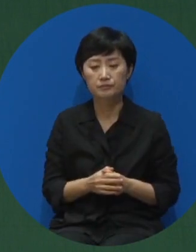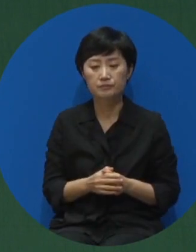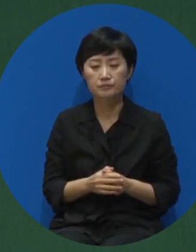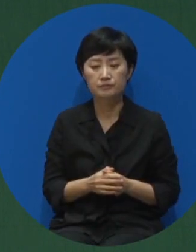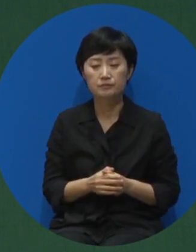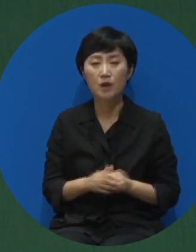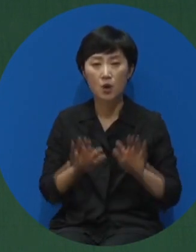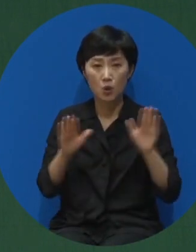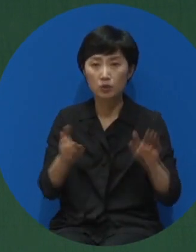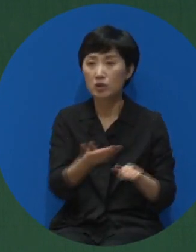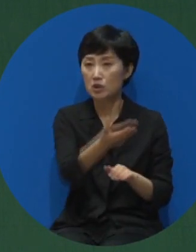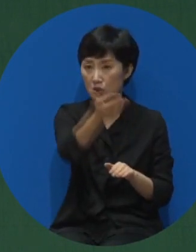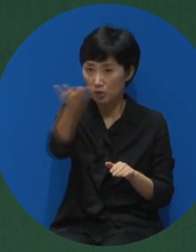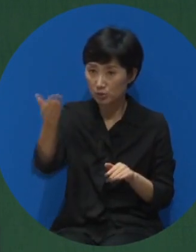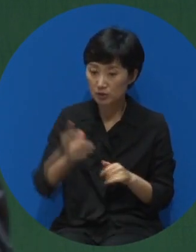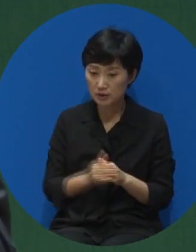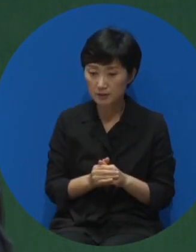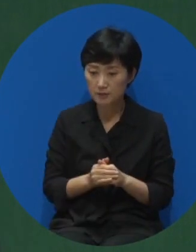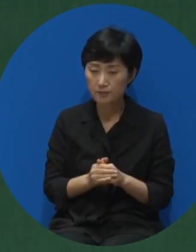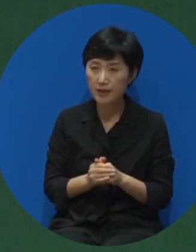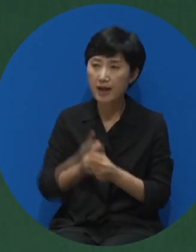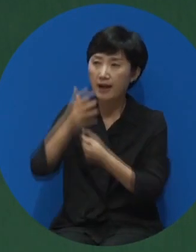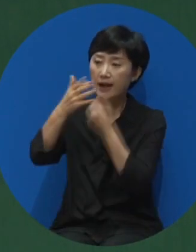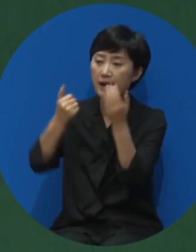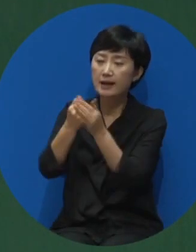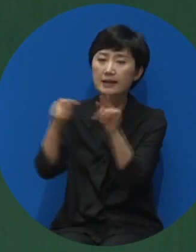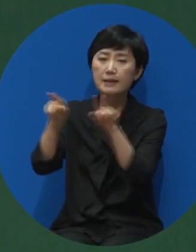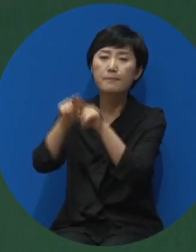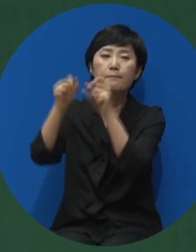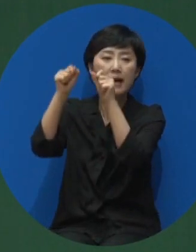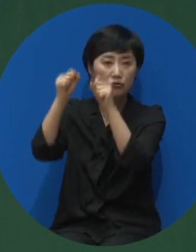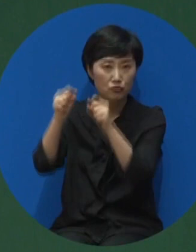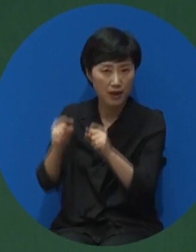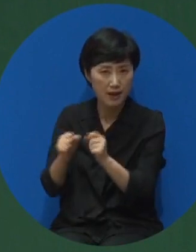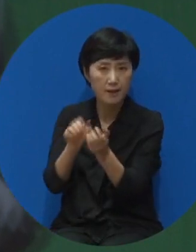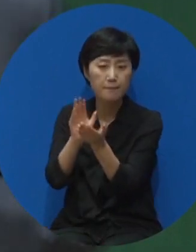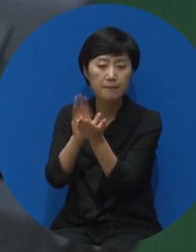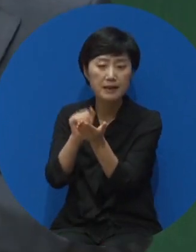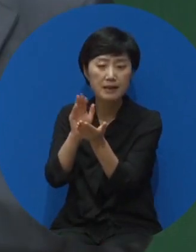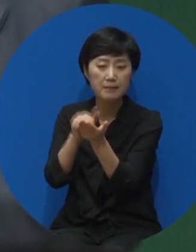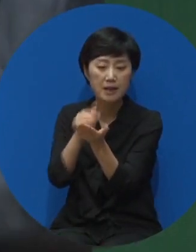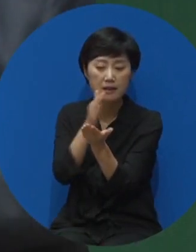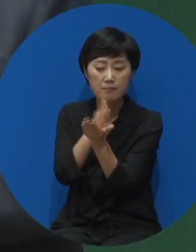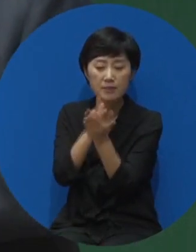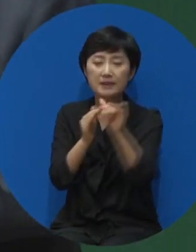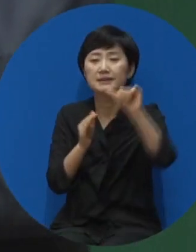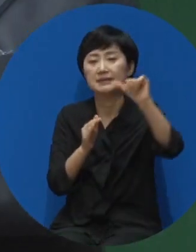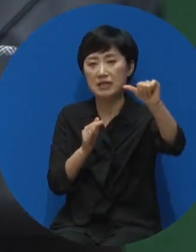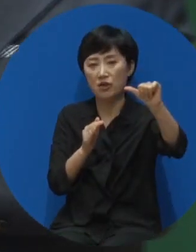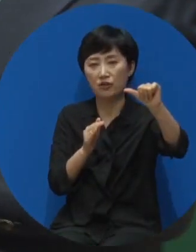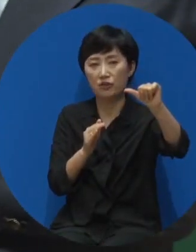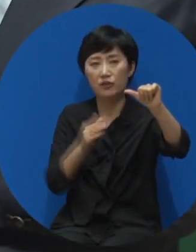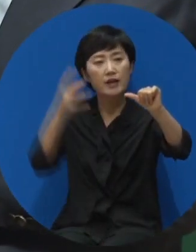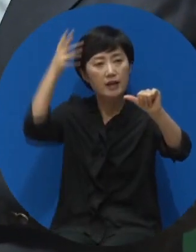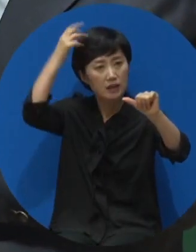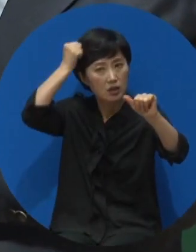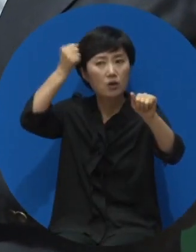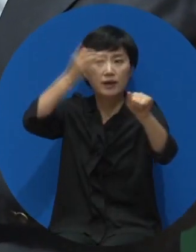오늘 여러분은 간단히 임마누엘의 비밀 다섯 가지. 本日 임마누엘의 옥기